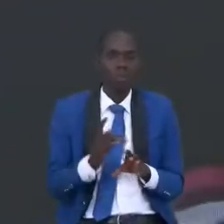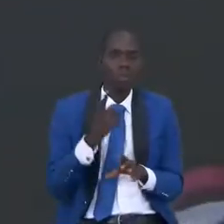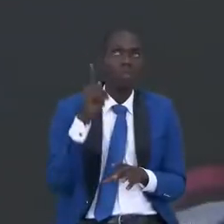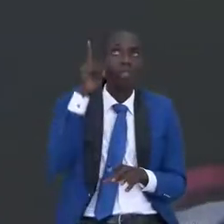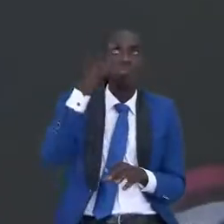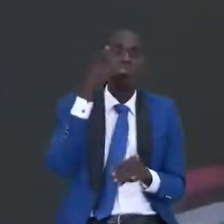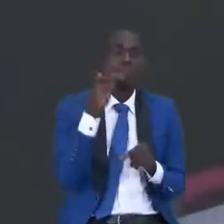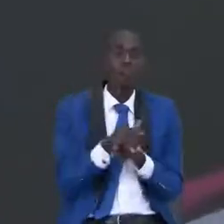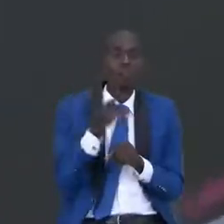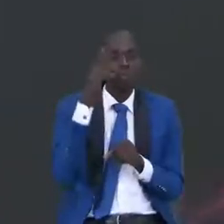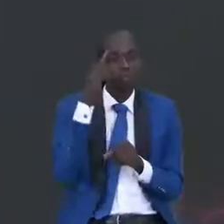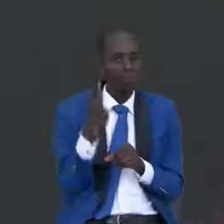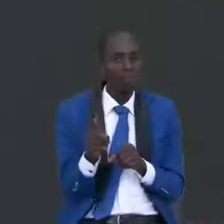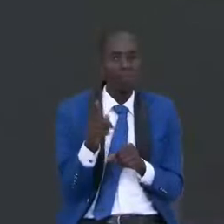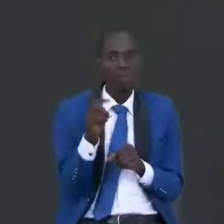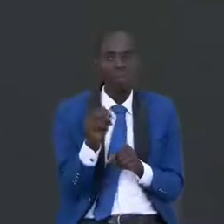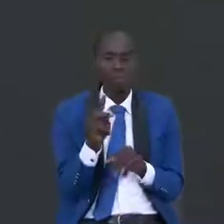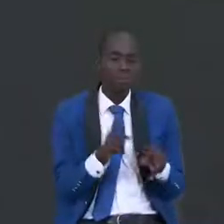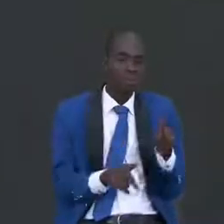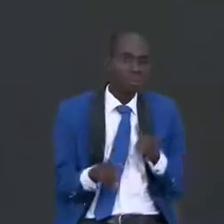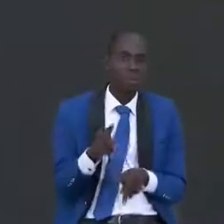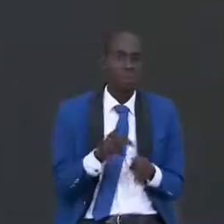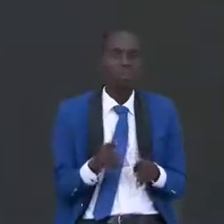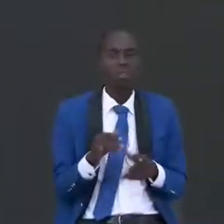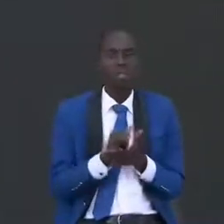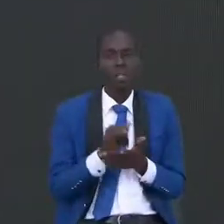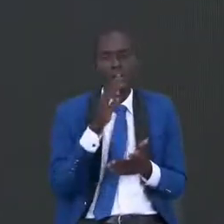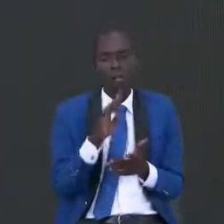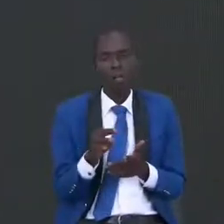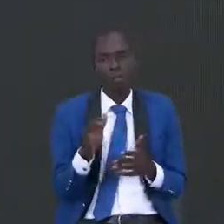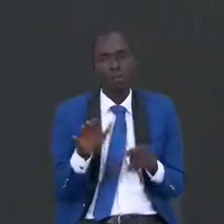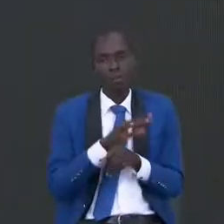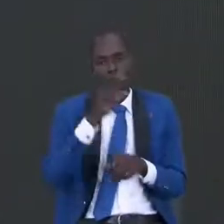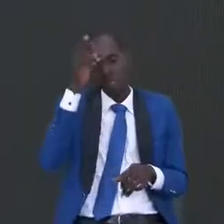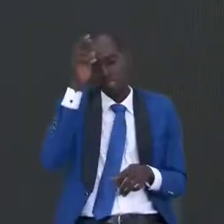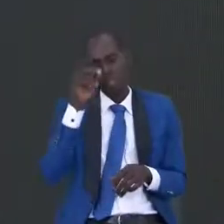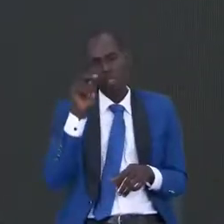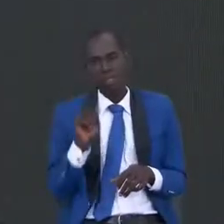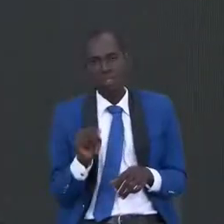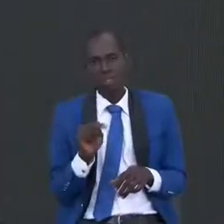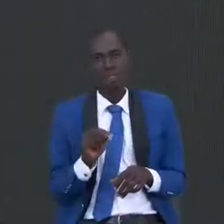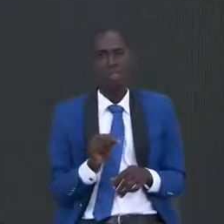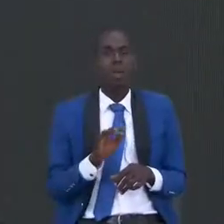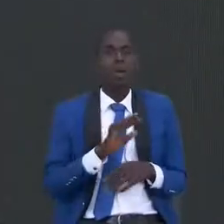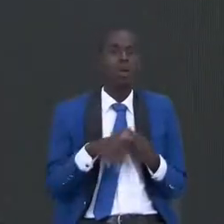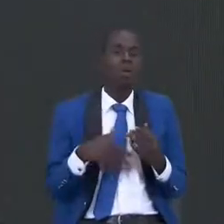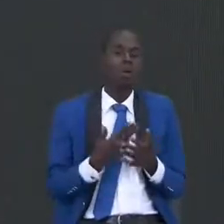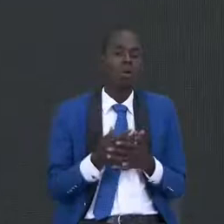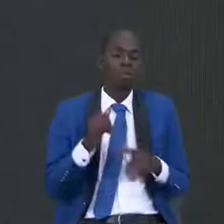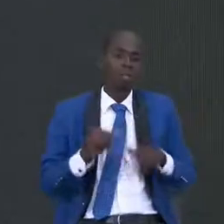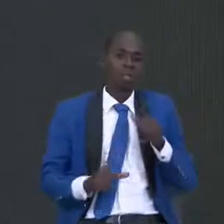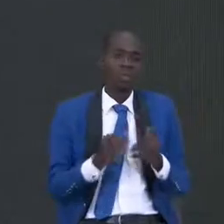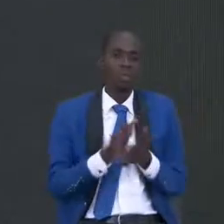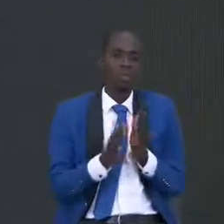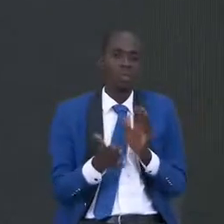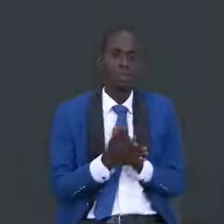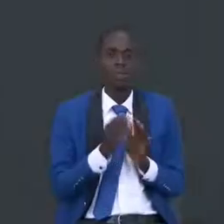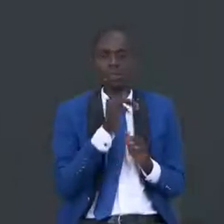promesses pour les démoniaques et les nécessités, l'incrédulité devient déraisonnable.